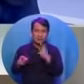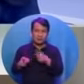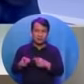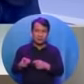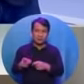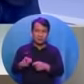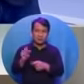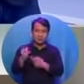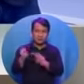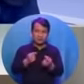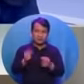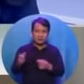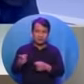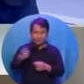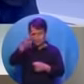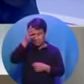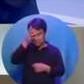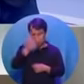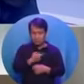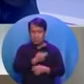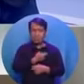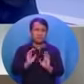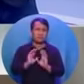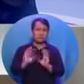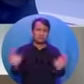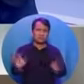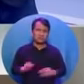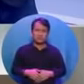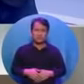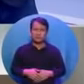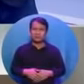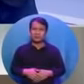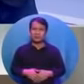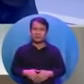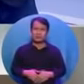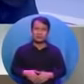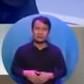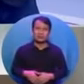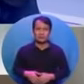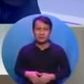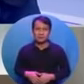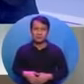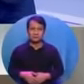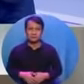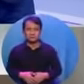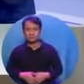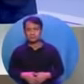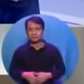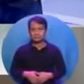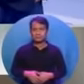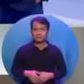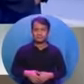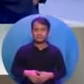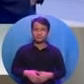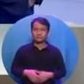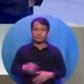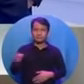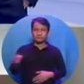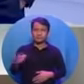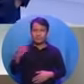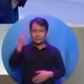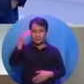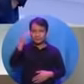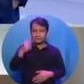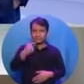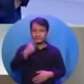para hindi ka labanan kapag nanakit ka? Sir, hindi po. Hindi po totoo po yung chismis po na yun. Okay. Now, bakit yun po